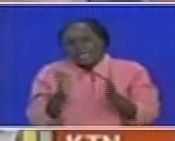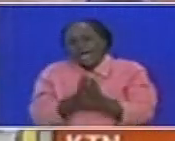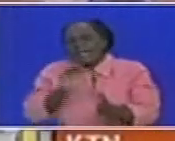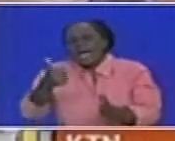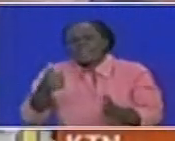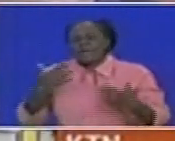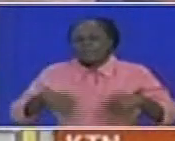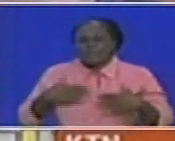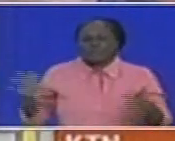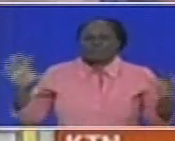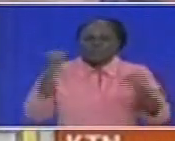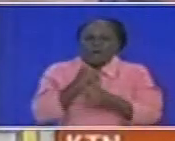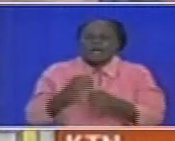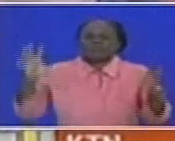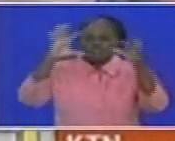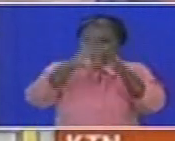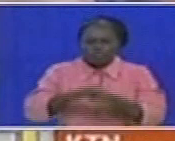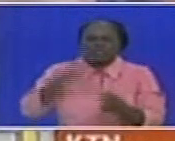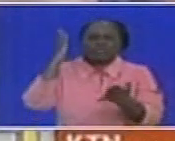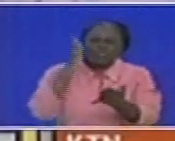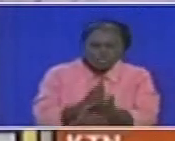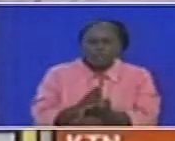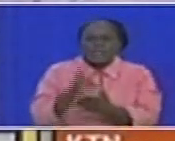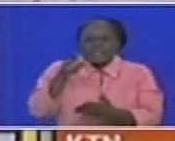wote ni kushirikiana kutokomeza itikadi